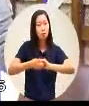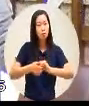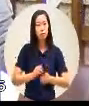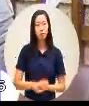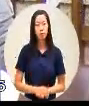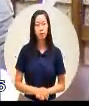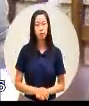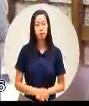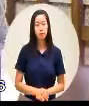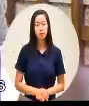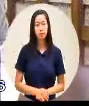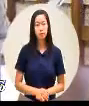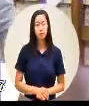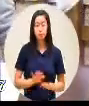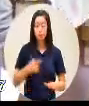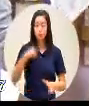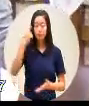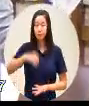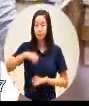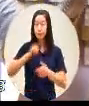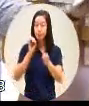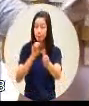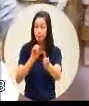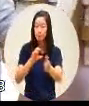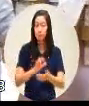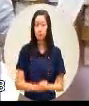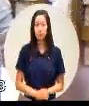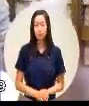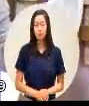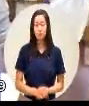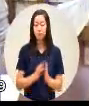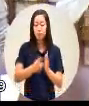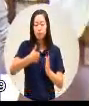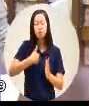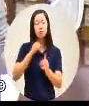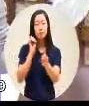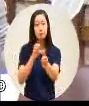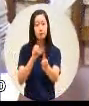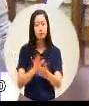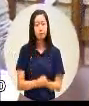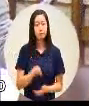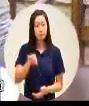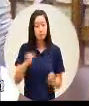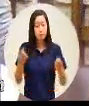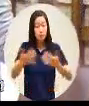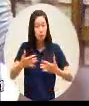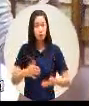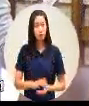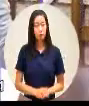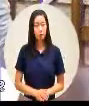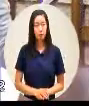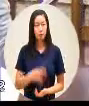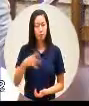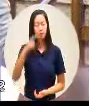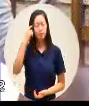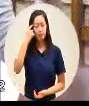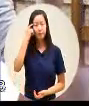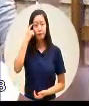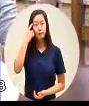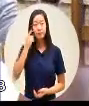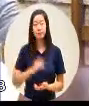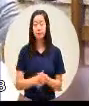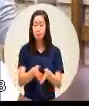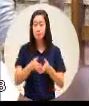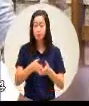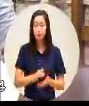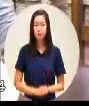分，所以才建议会这么积极说要建议局长齁在这个部分多想一点。